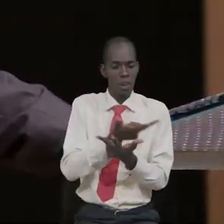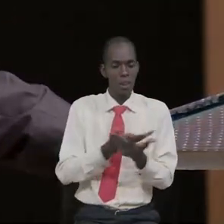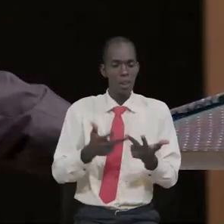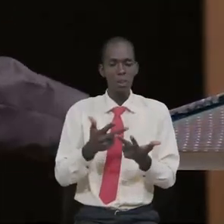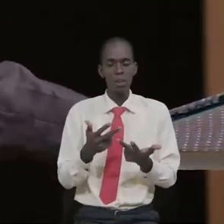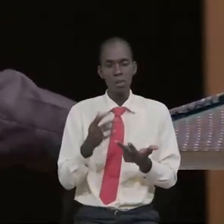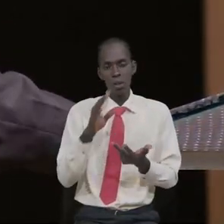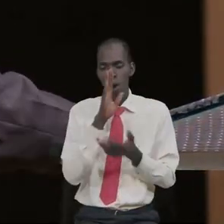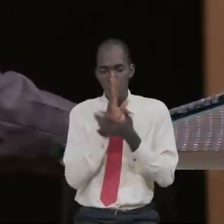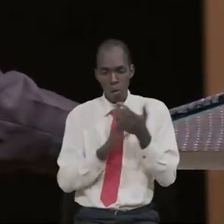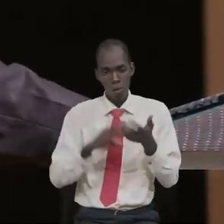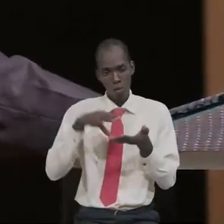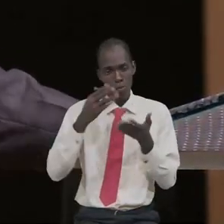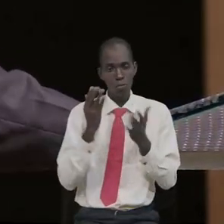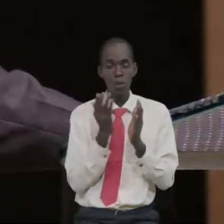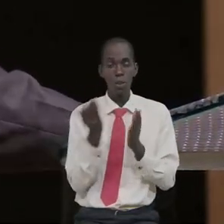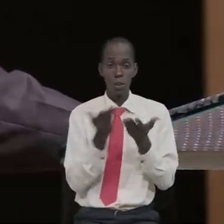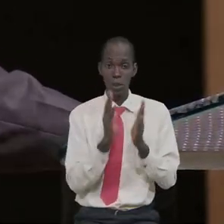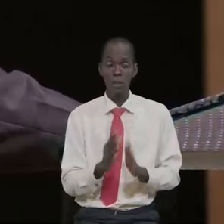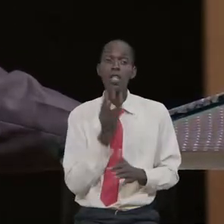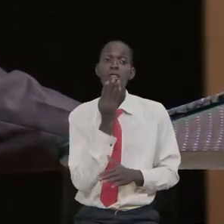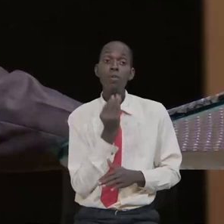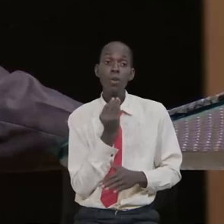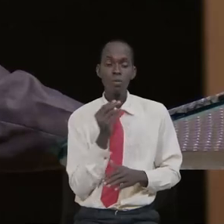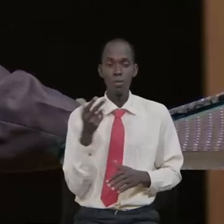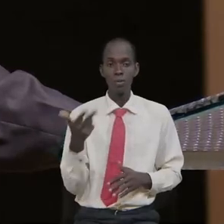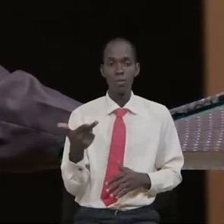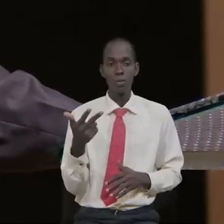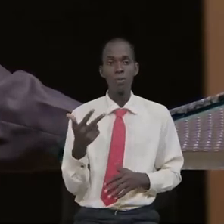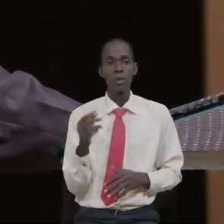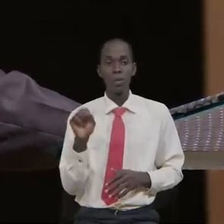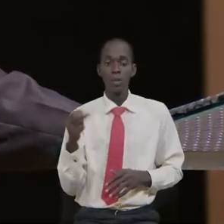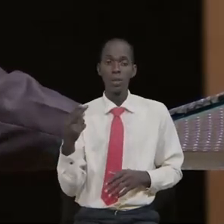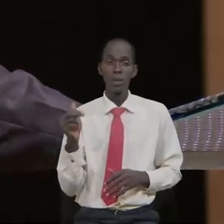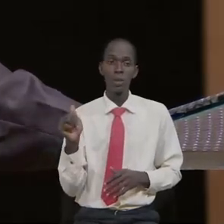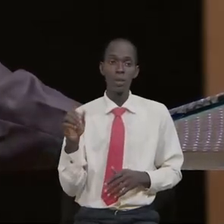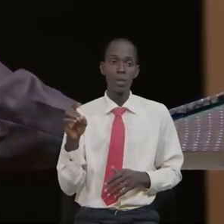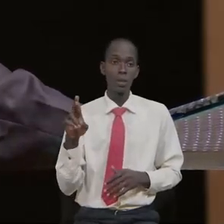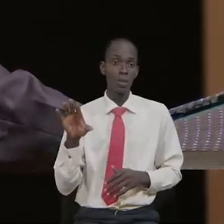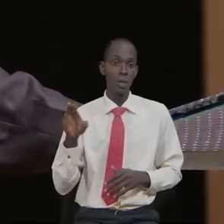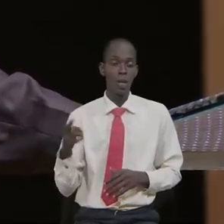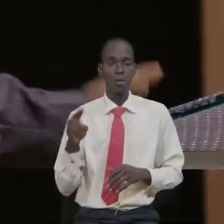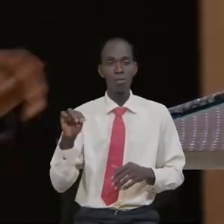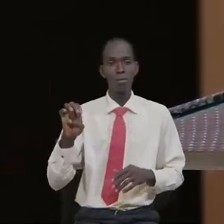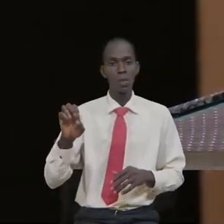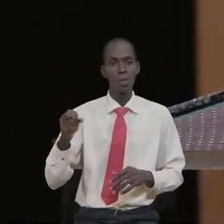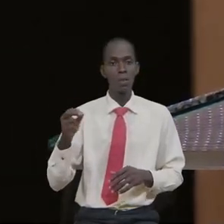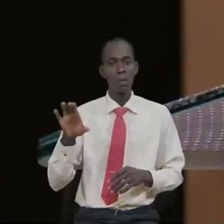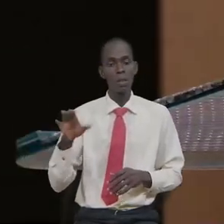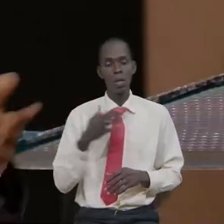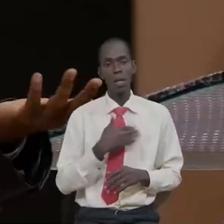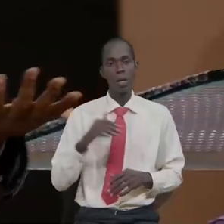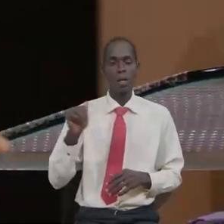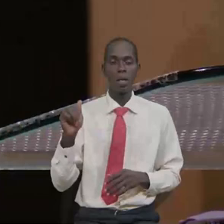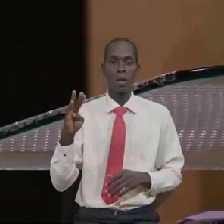Abednego et de les jeter dans la fournaise ardente. » Le verset 21